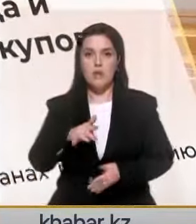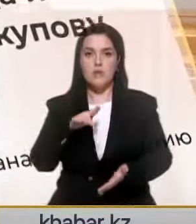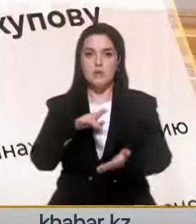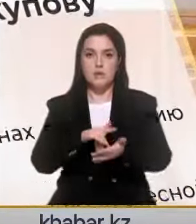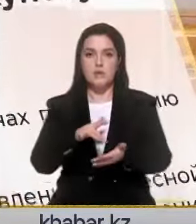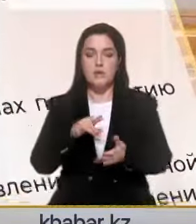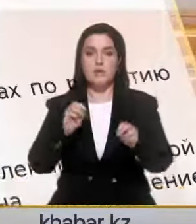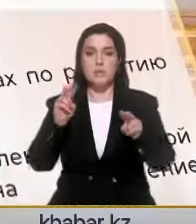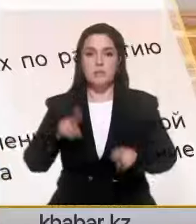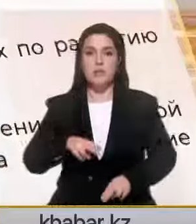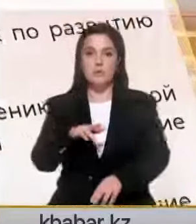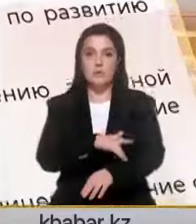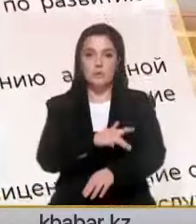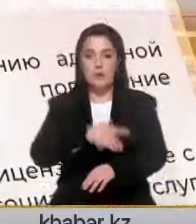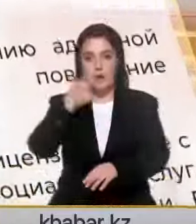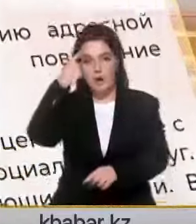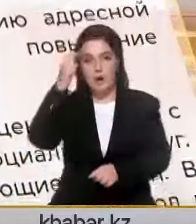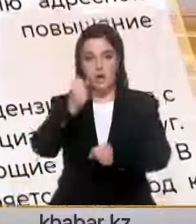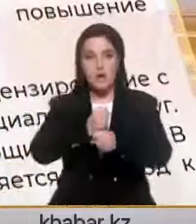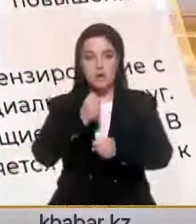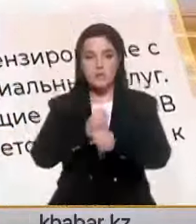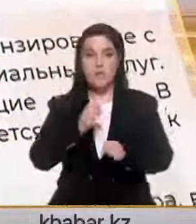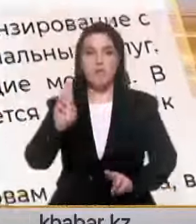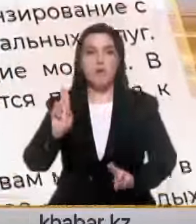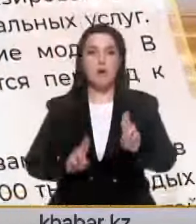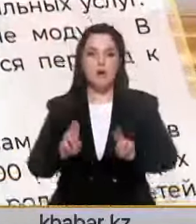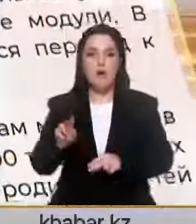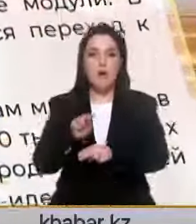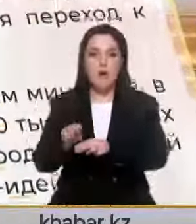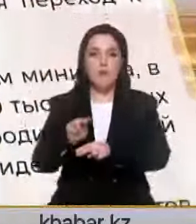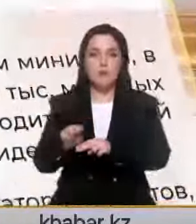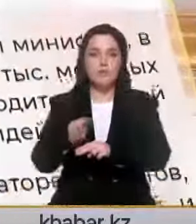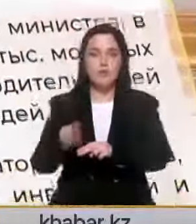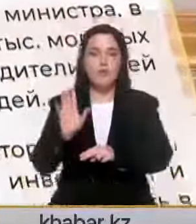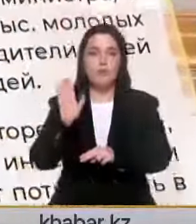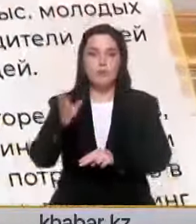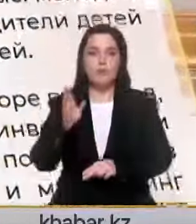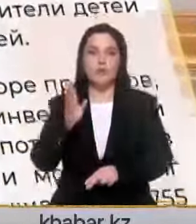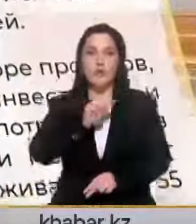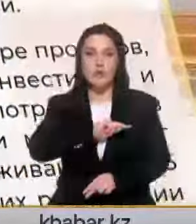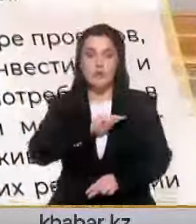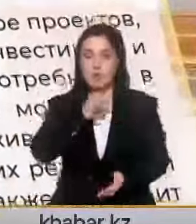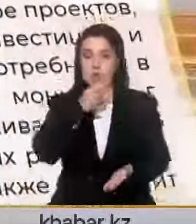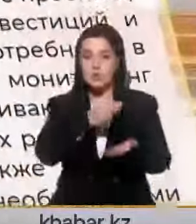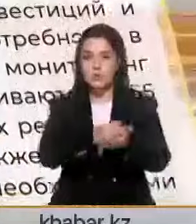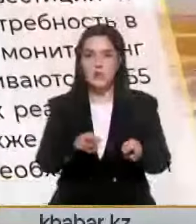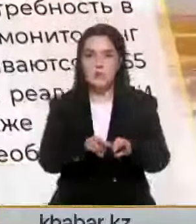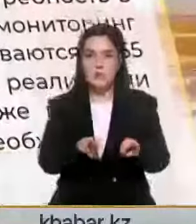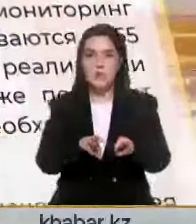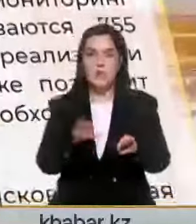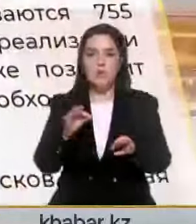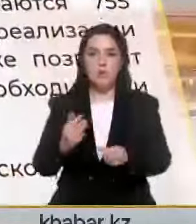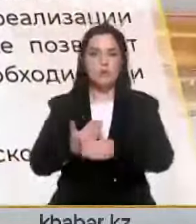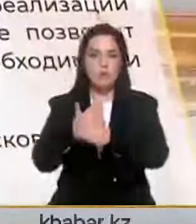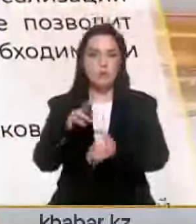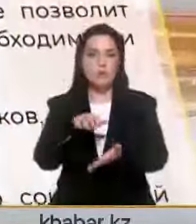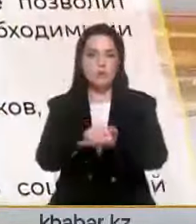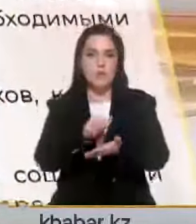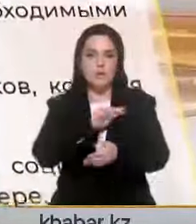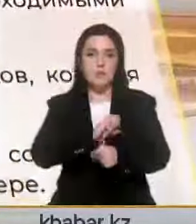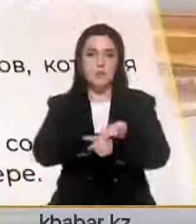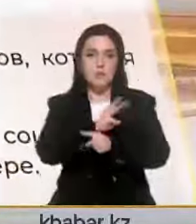услуг для этого разработаны профессиональные стандарты и обучающие модули доложила министра мерах содействия занятости с начала